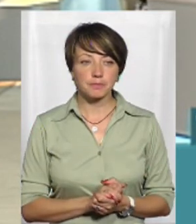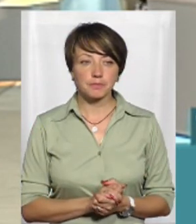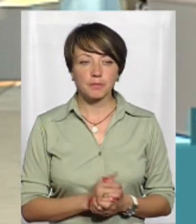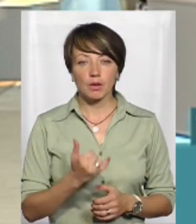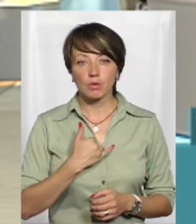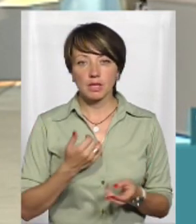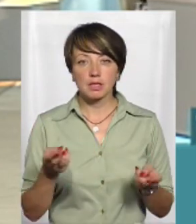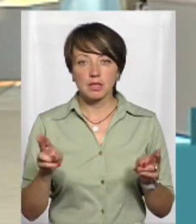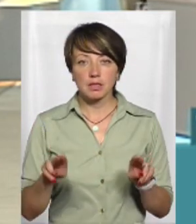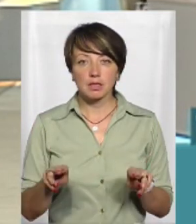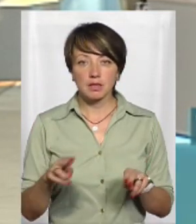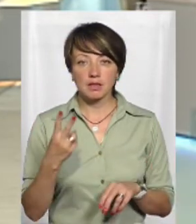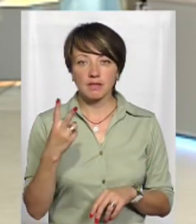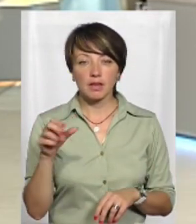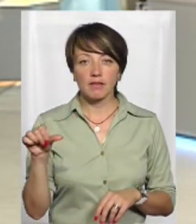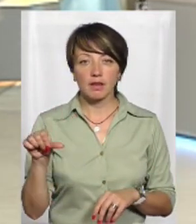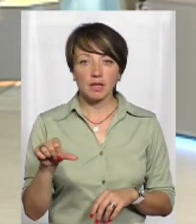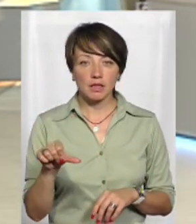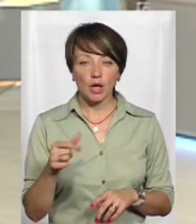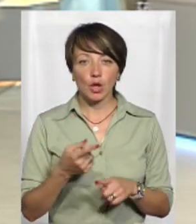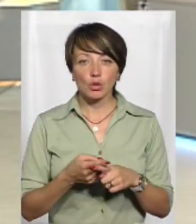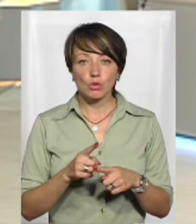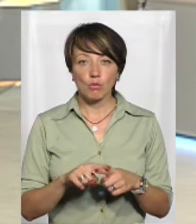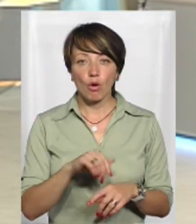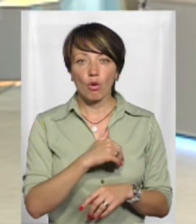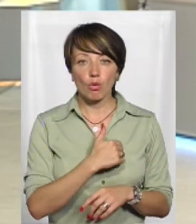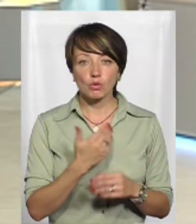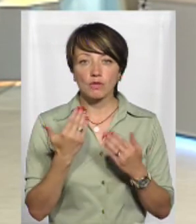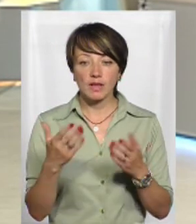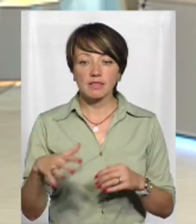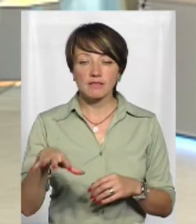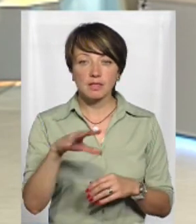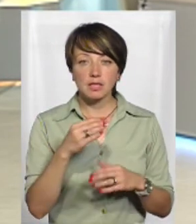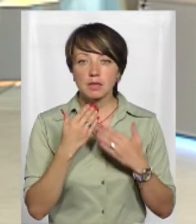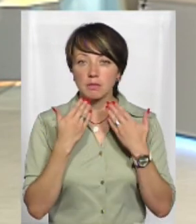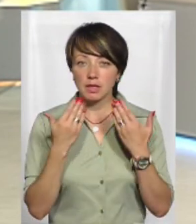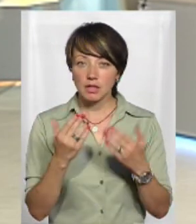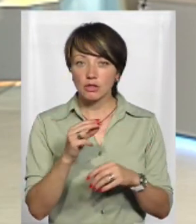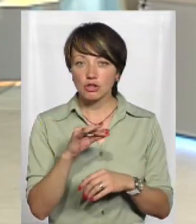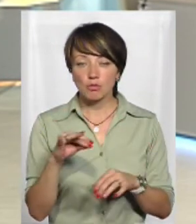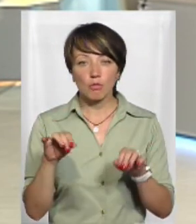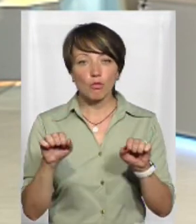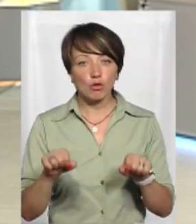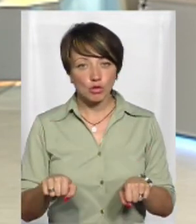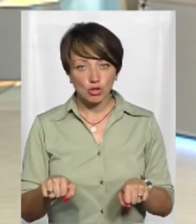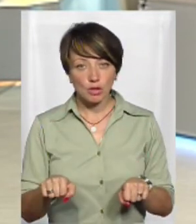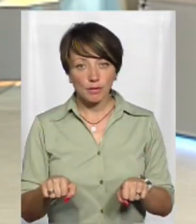нас залишилось буквально 2 хвилинки, тому хочу вас всіх запитати, чи можна